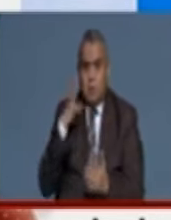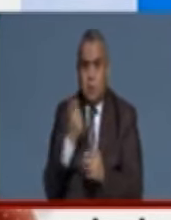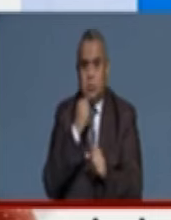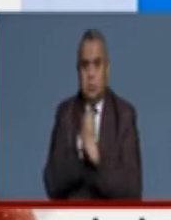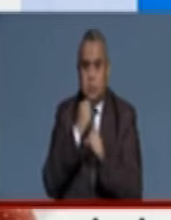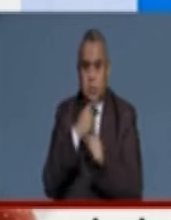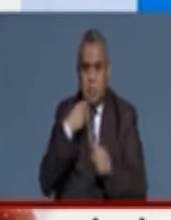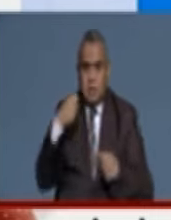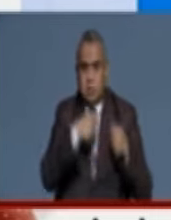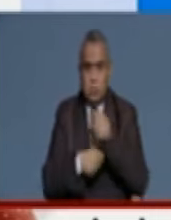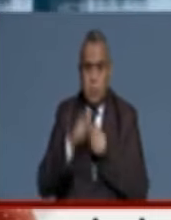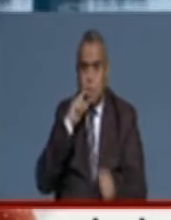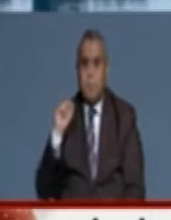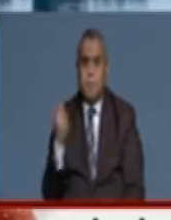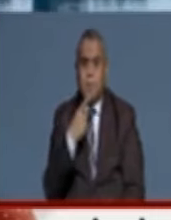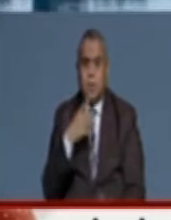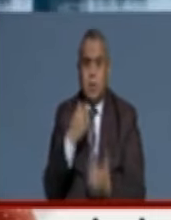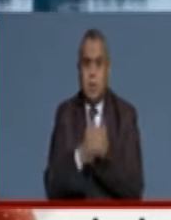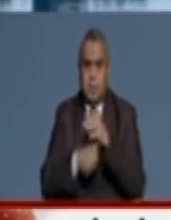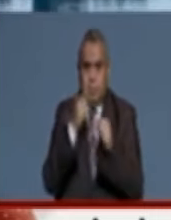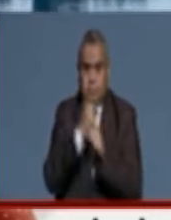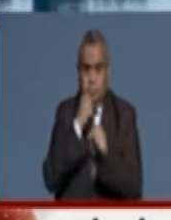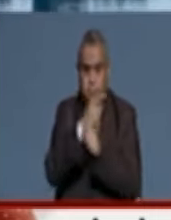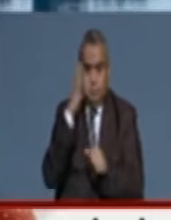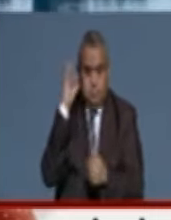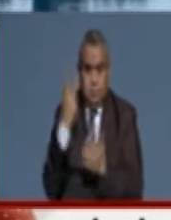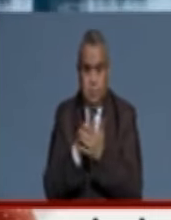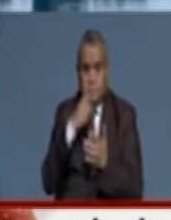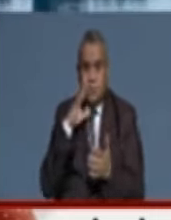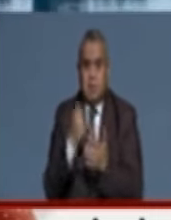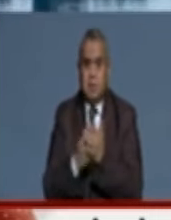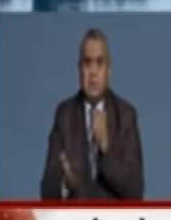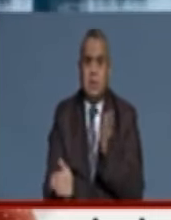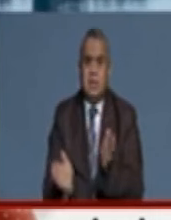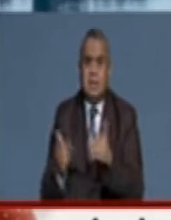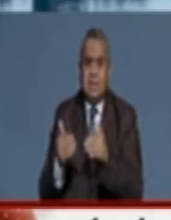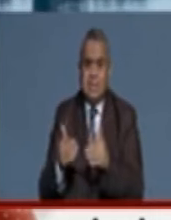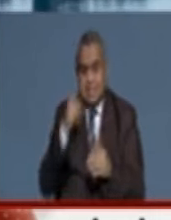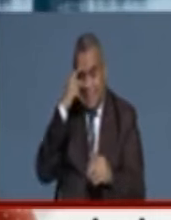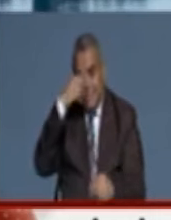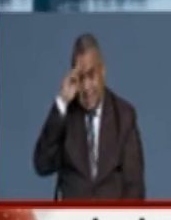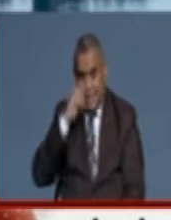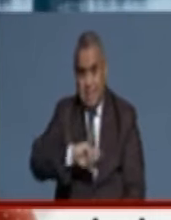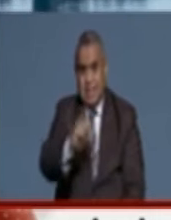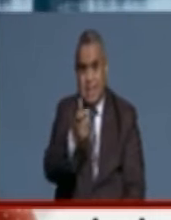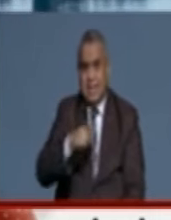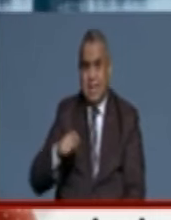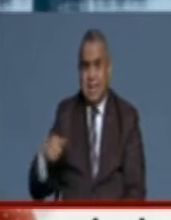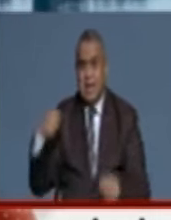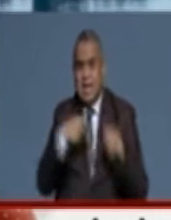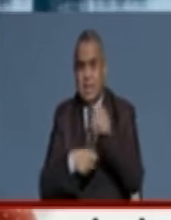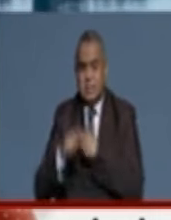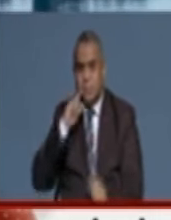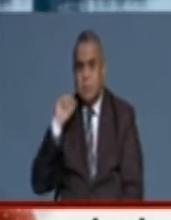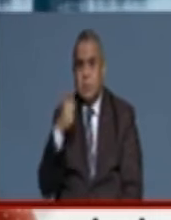استثمار مباشر. تشريف سيادتك لينا نستأذن في إطلاق صندوق النيل الصناعي للاستثمار المباشر، أول